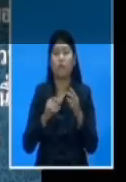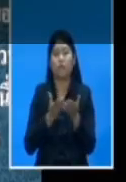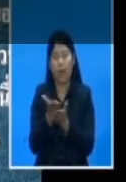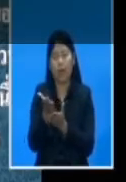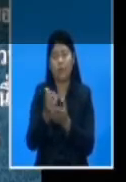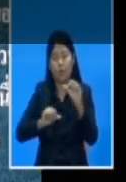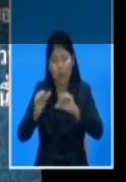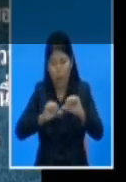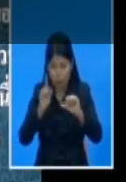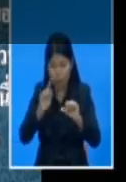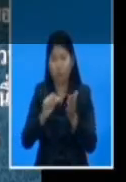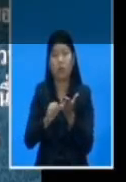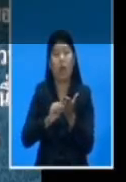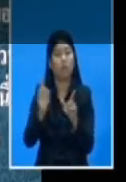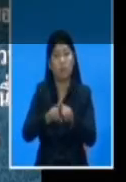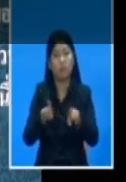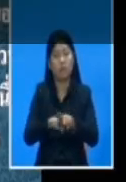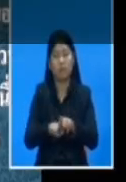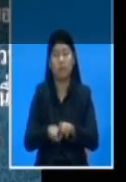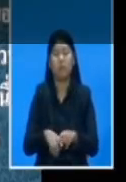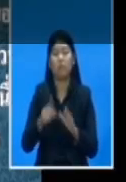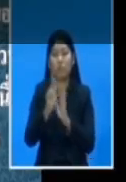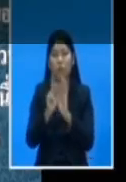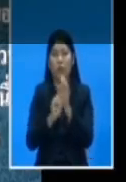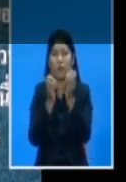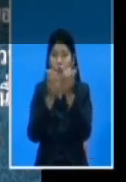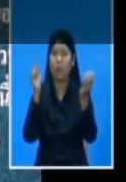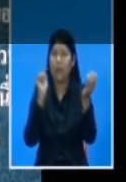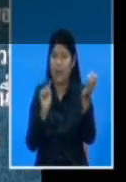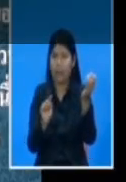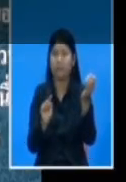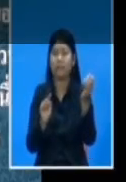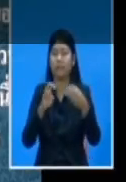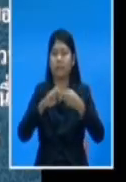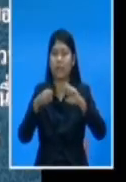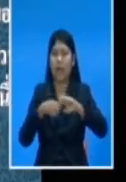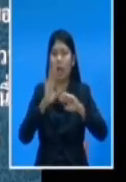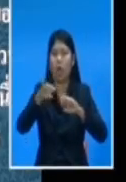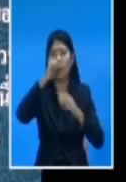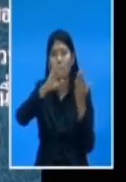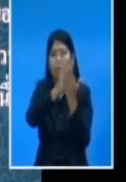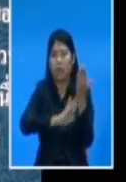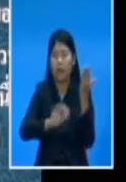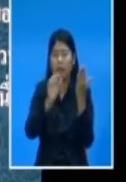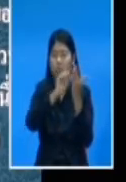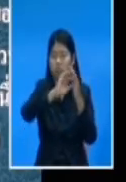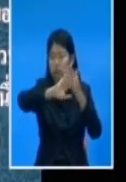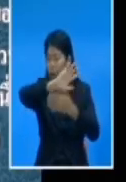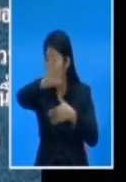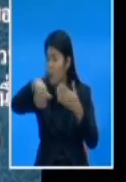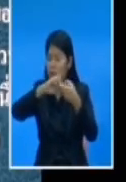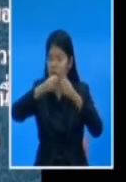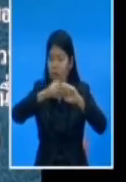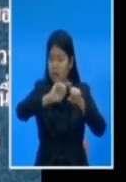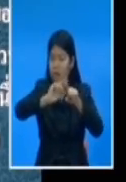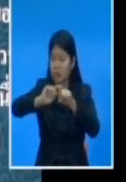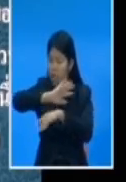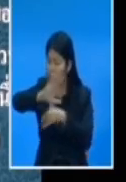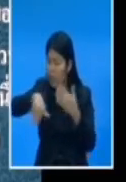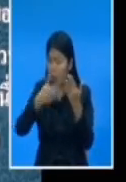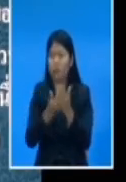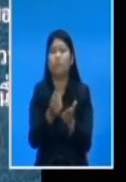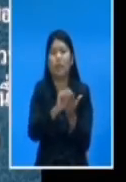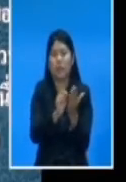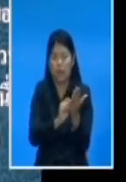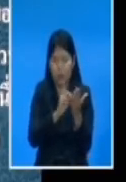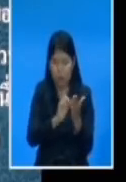นผมยืนยันครับว่ารัฐธรรมนูญฉบับนี้นำปัญหาของประเทศนี้มาเขียนไว้ทั้งหมดแล้วเราเพียงแต่ตอบโ